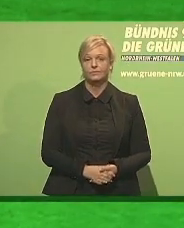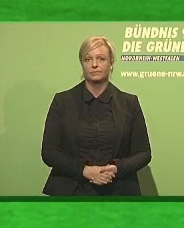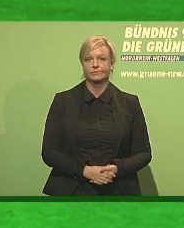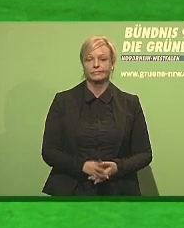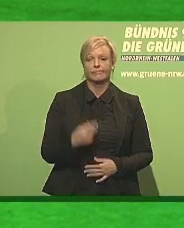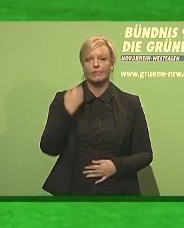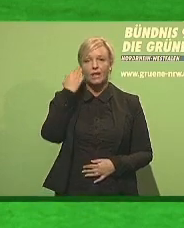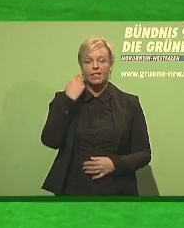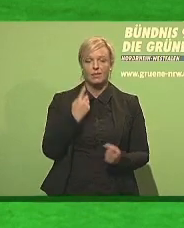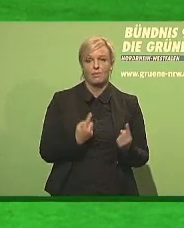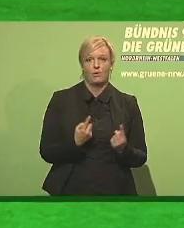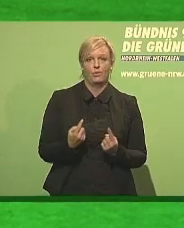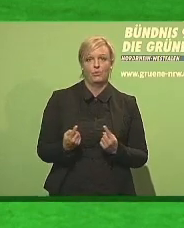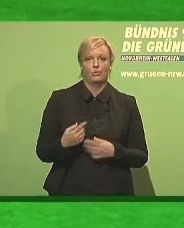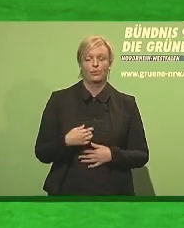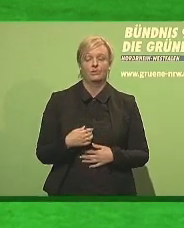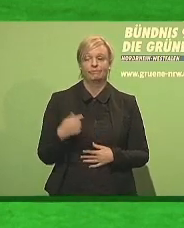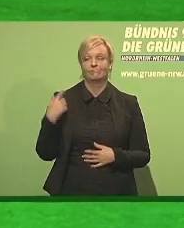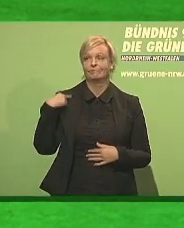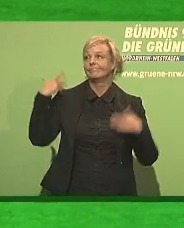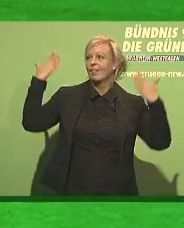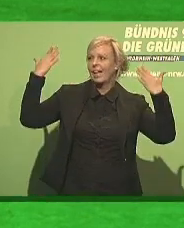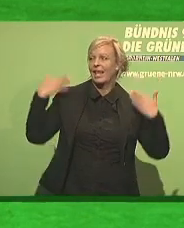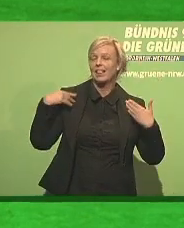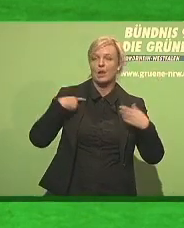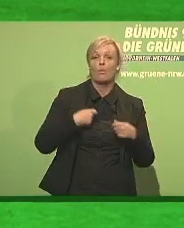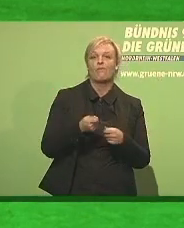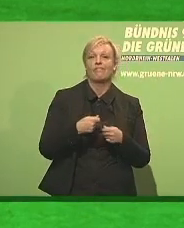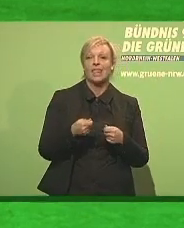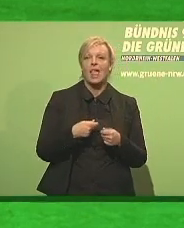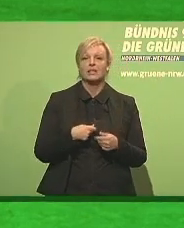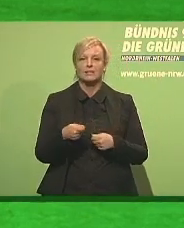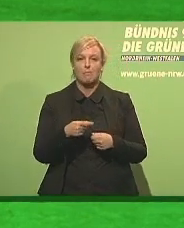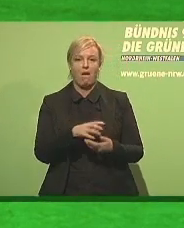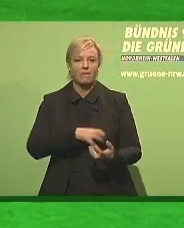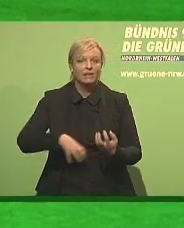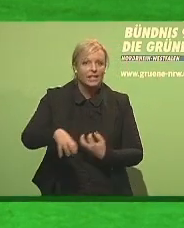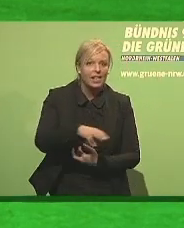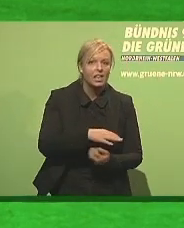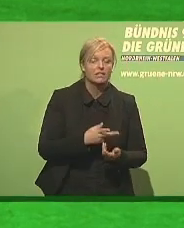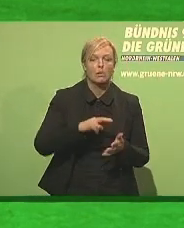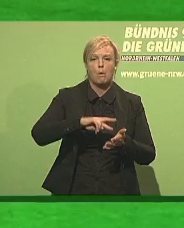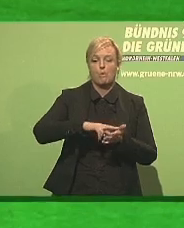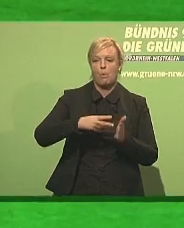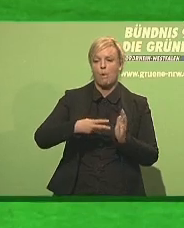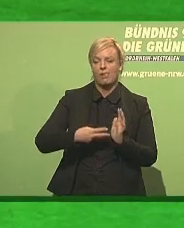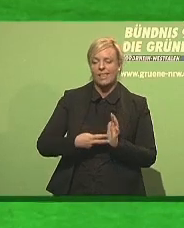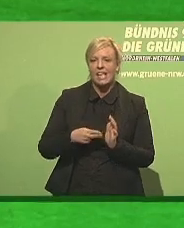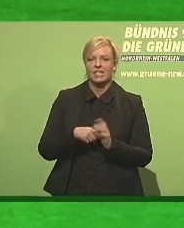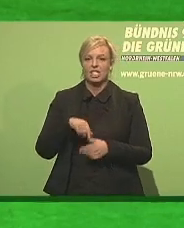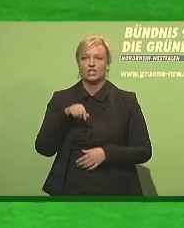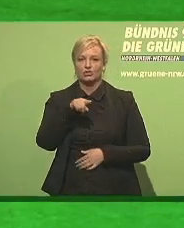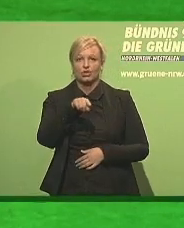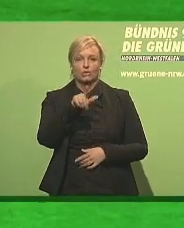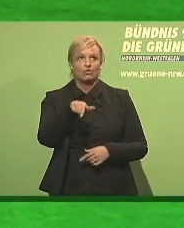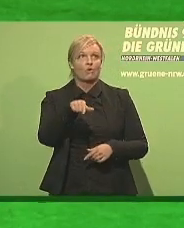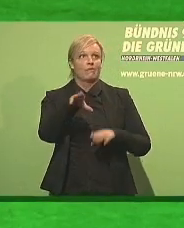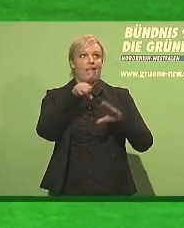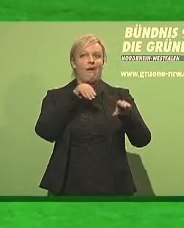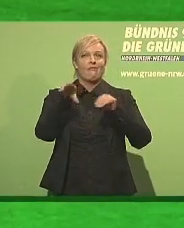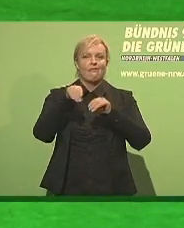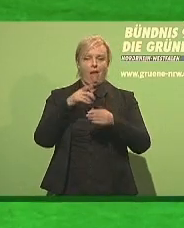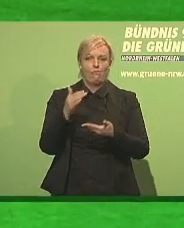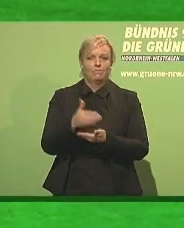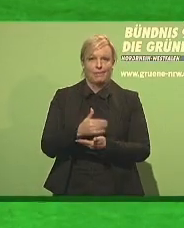Liebe Grüne, gerade vor dem Hintergrund der Finanzmarktkrise, vor den politischen Lehren, die wir aus dieser Krise ziehen können, ist es für